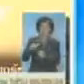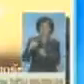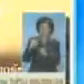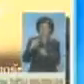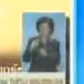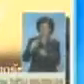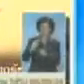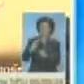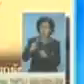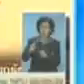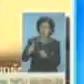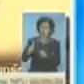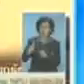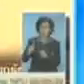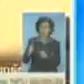ฆ่าครูตายนะ